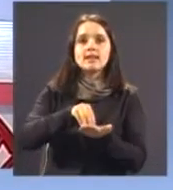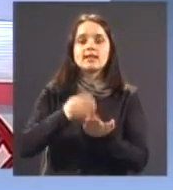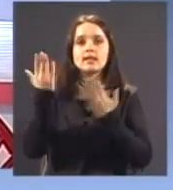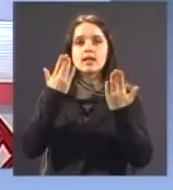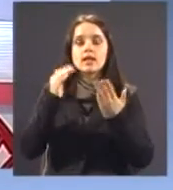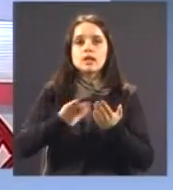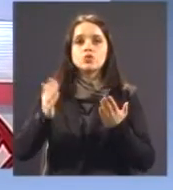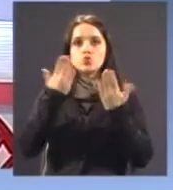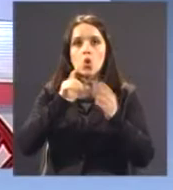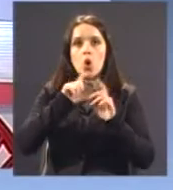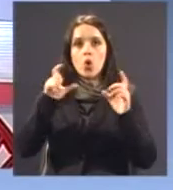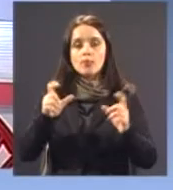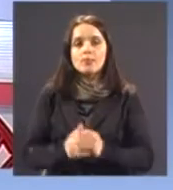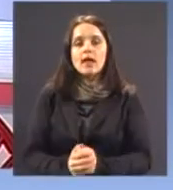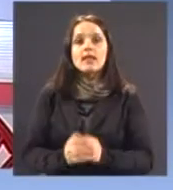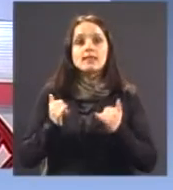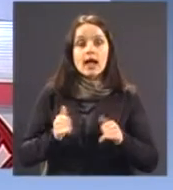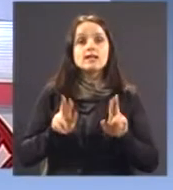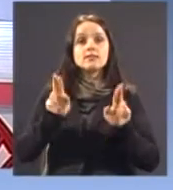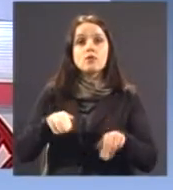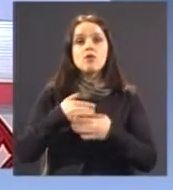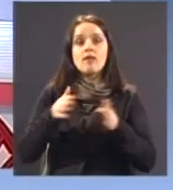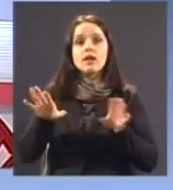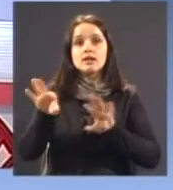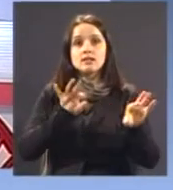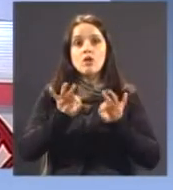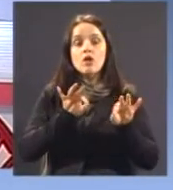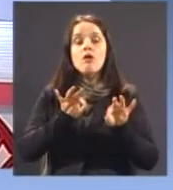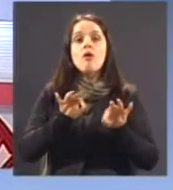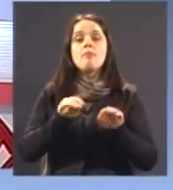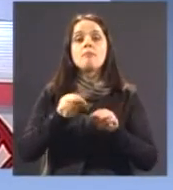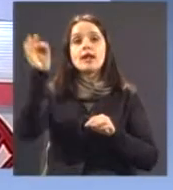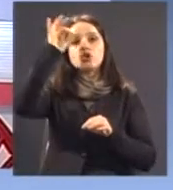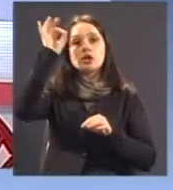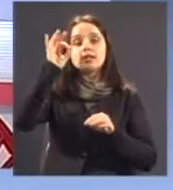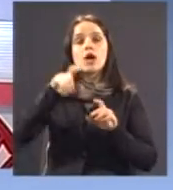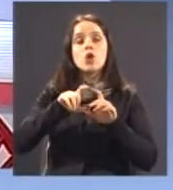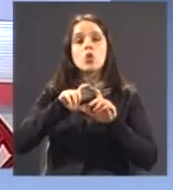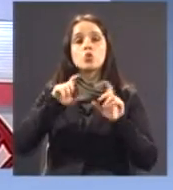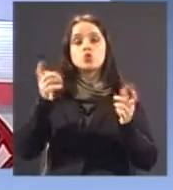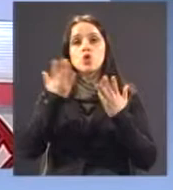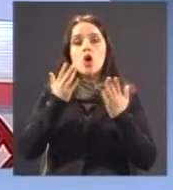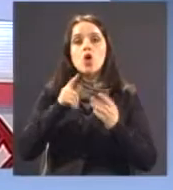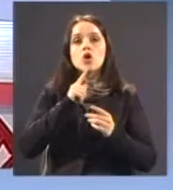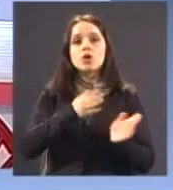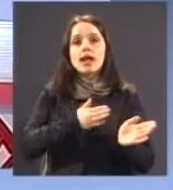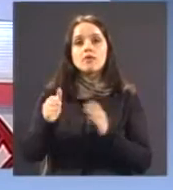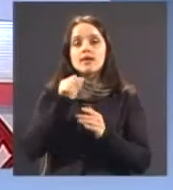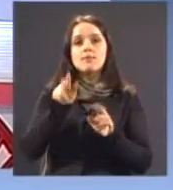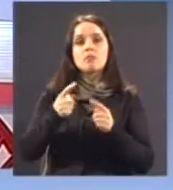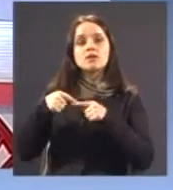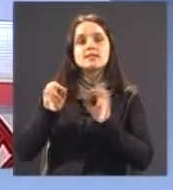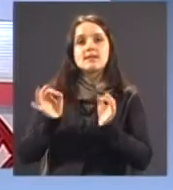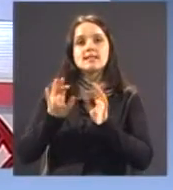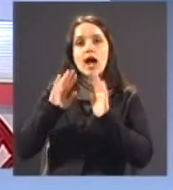izbor predškolske ustanove koje su redovne i imamo specijalne po specijalnim školama, zatim